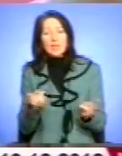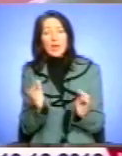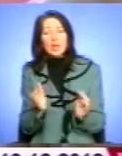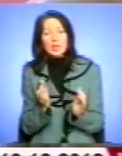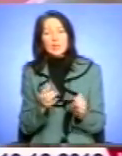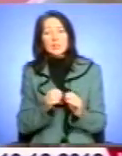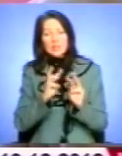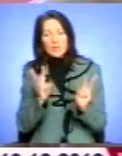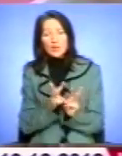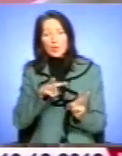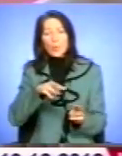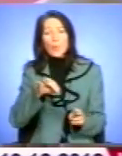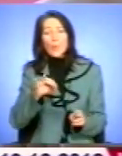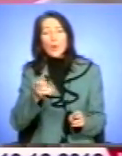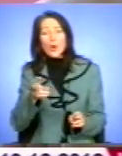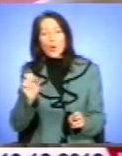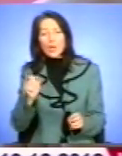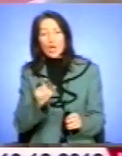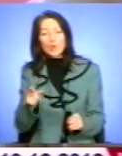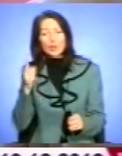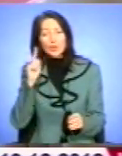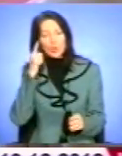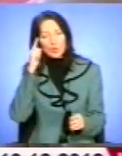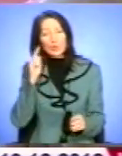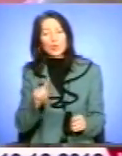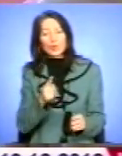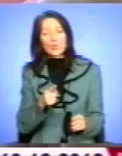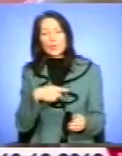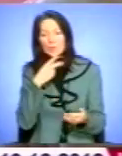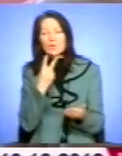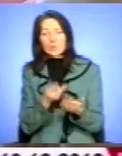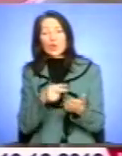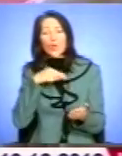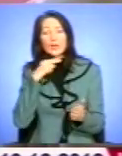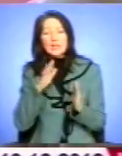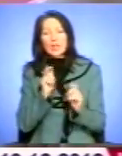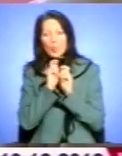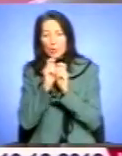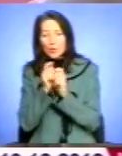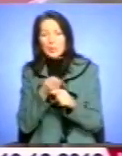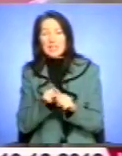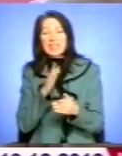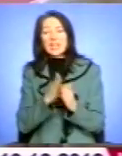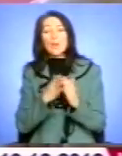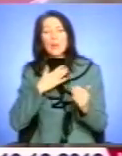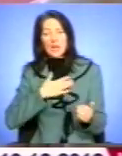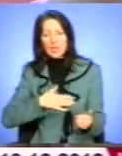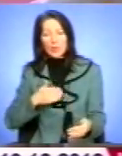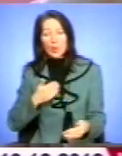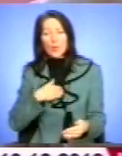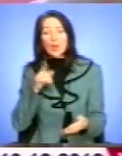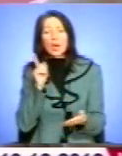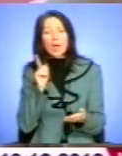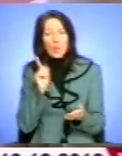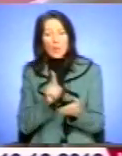зосереджує свою увагу тільки на подарункові. Але, очевидно, це є приємно, але ми повинні зосередити,